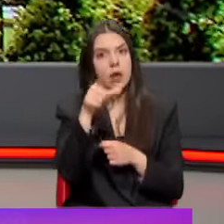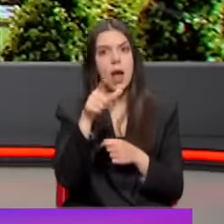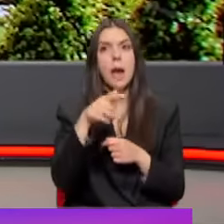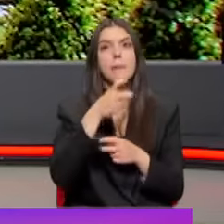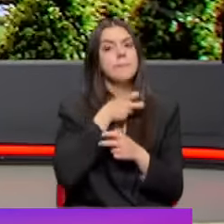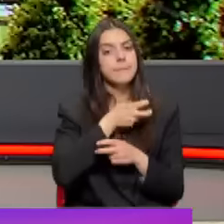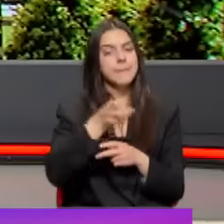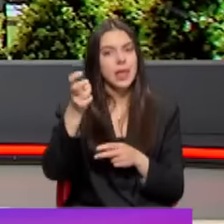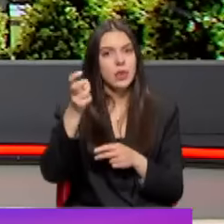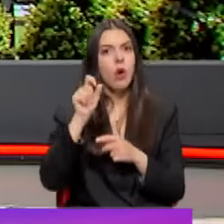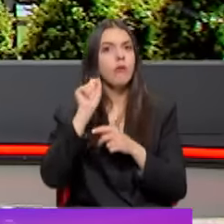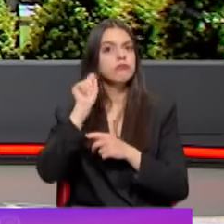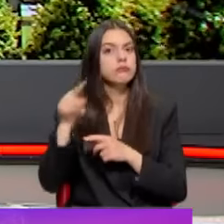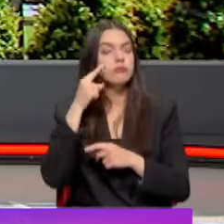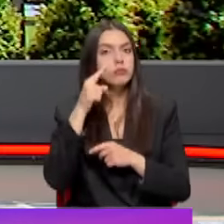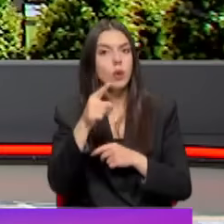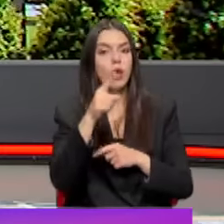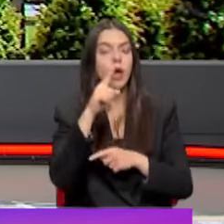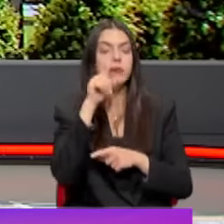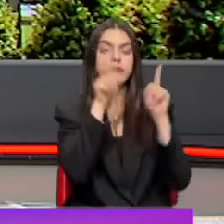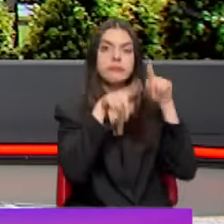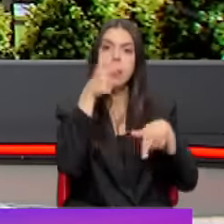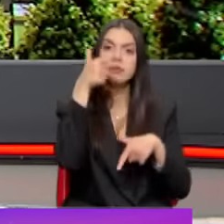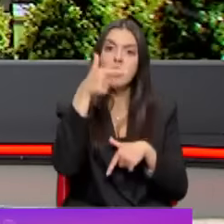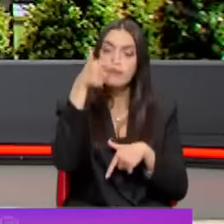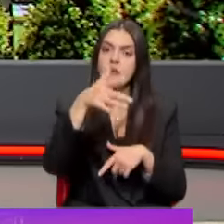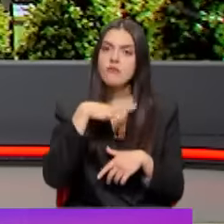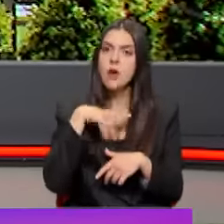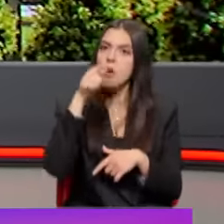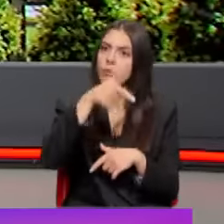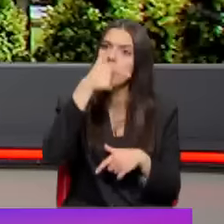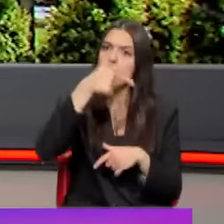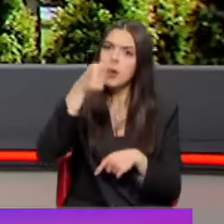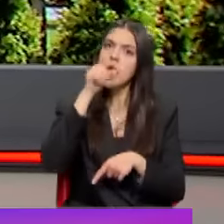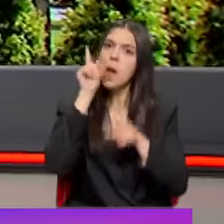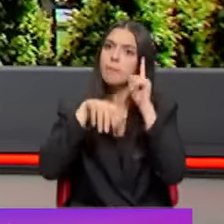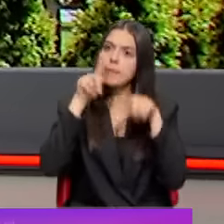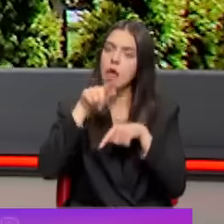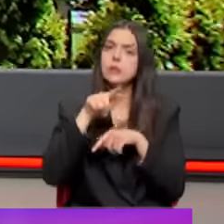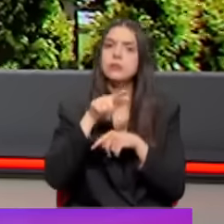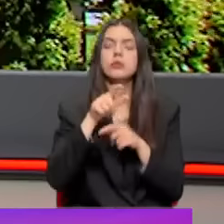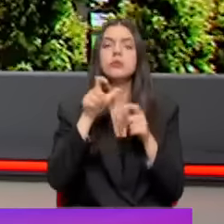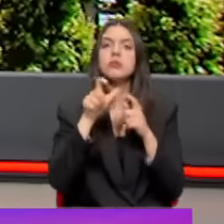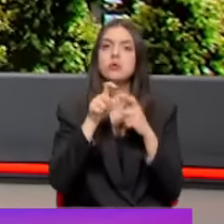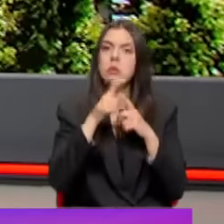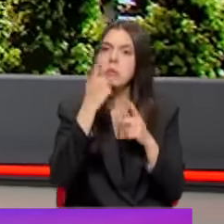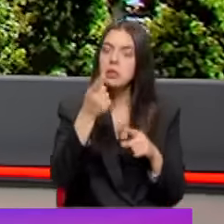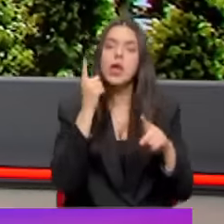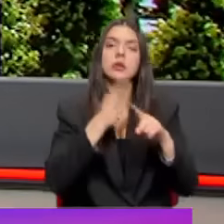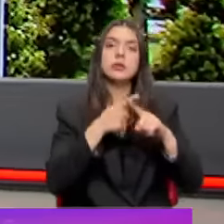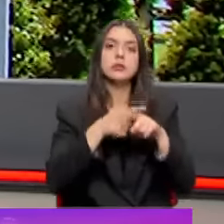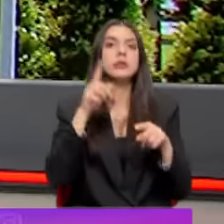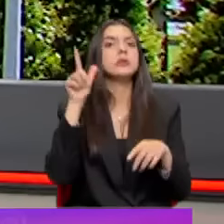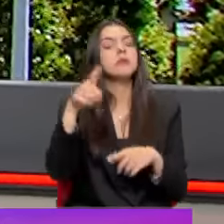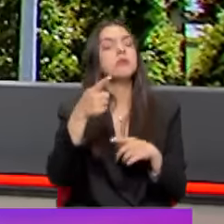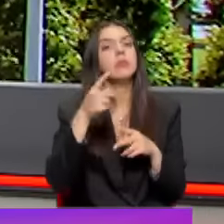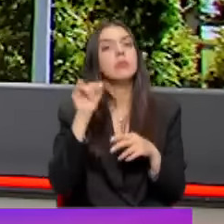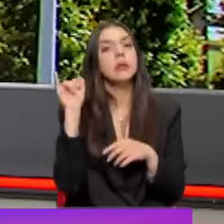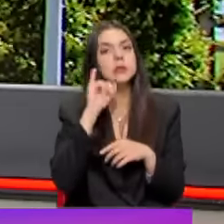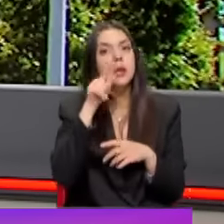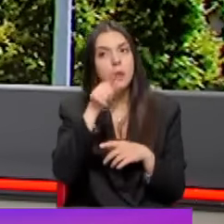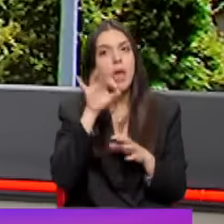da bazı görüntüler kameralara yansıdı o kameralar bazı mecralarda sosyal medyada bazı Medya organlarında